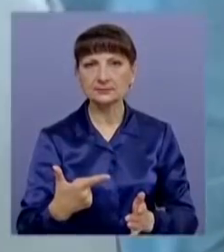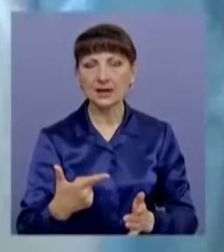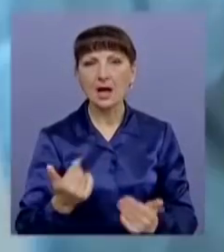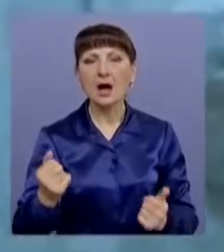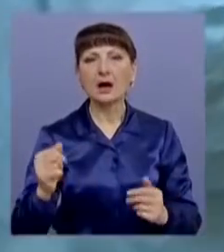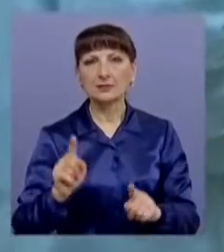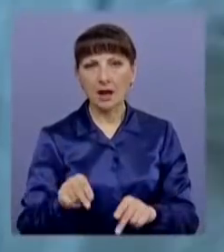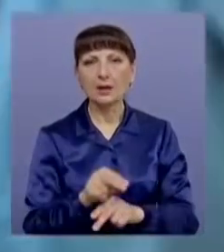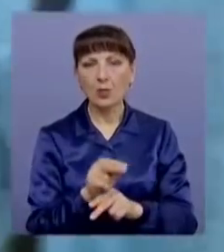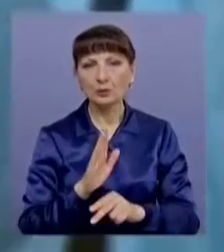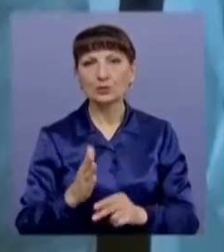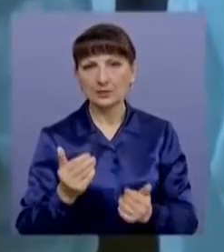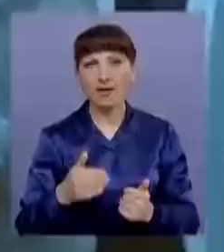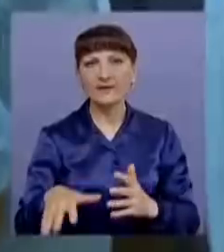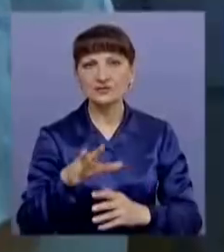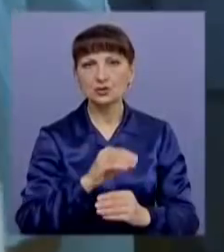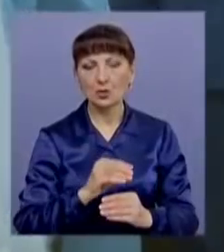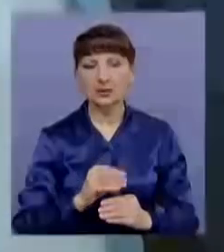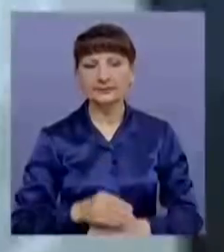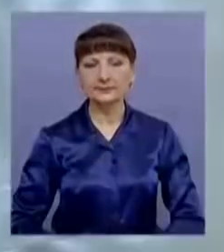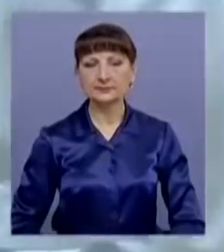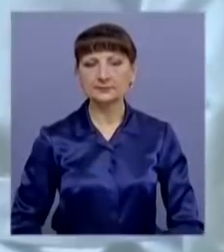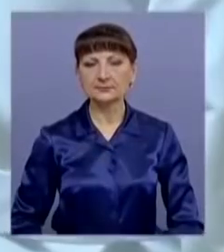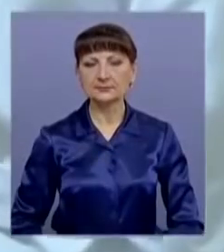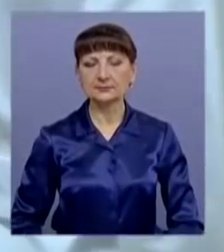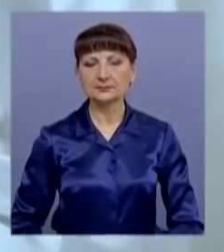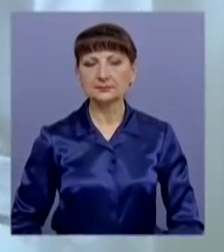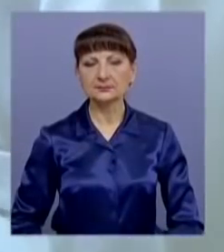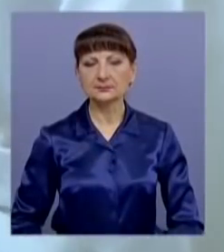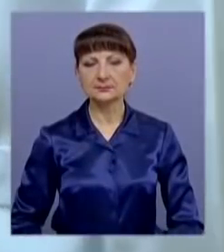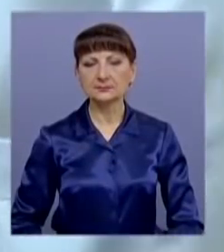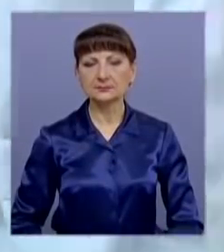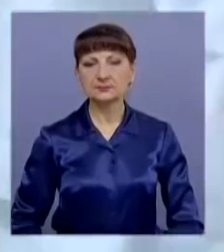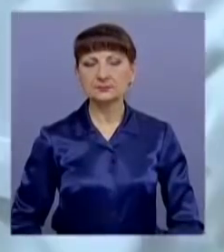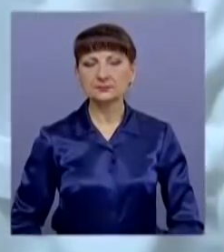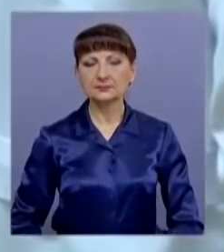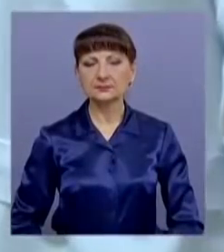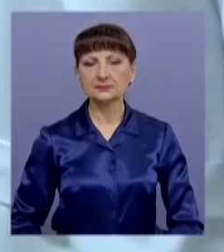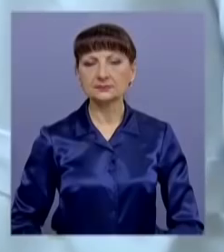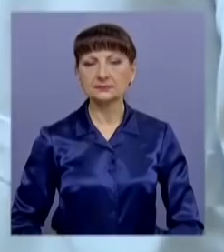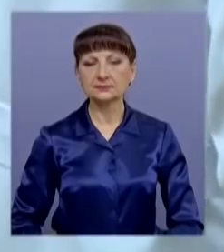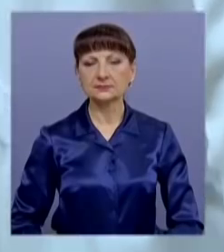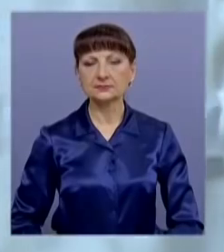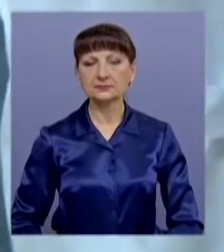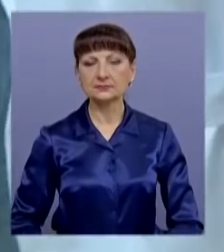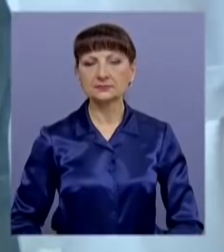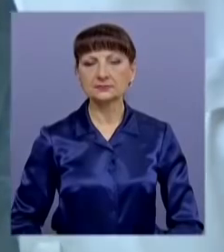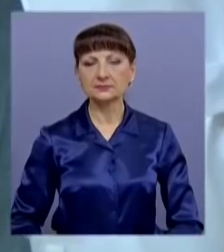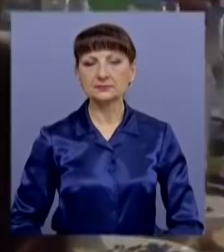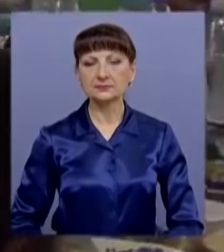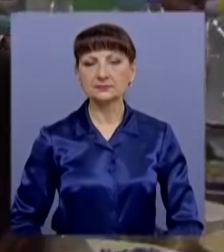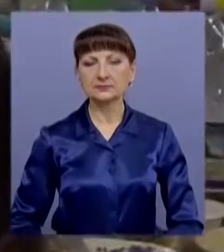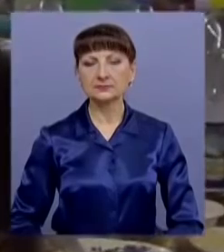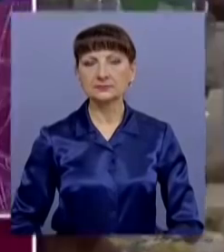Ремонт жасап беремиз, барып кайтадан жөндеп беремиз. Акшам үкмөт менен тапсырган боюнча каражатты берим